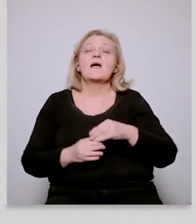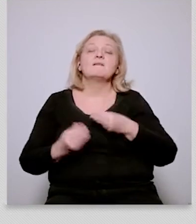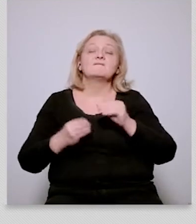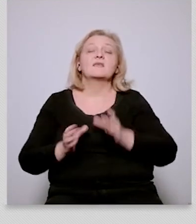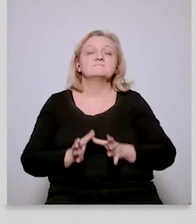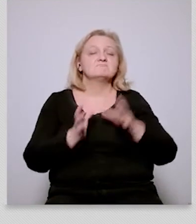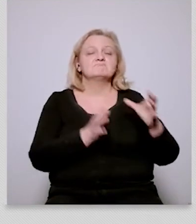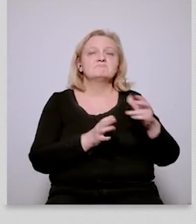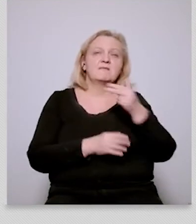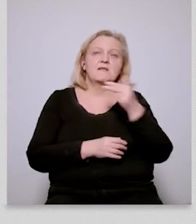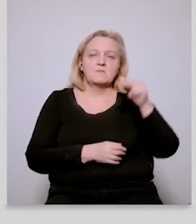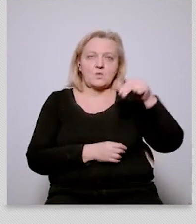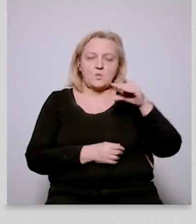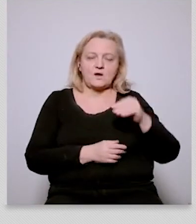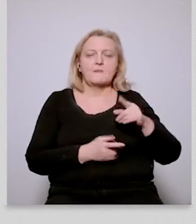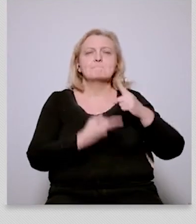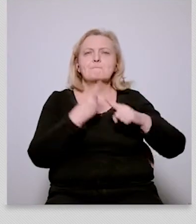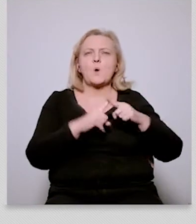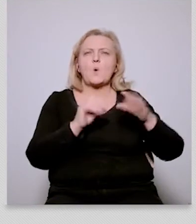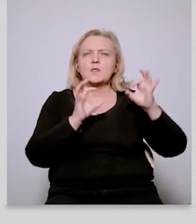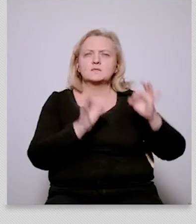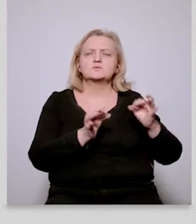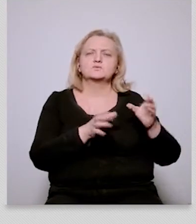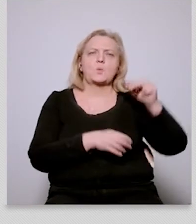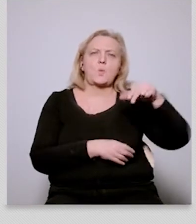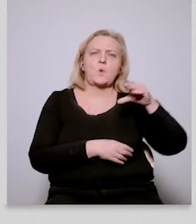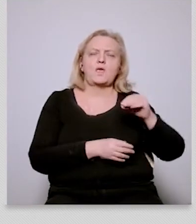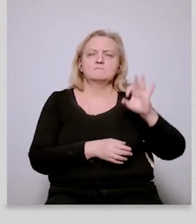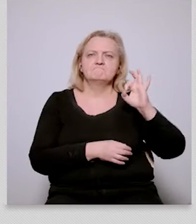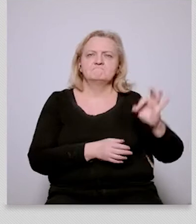unijny czyli do rzeczywistości politycznej na szczeblu unijnym